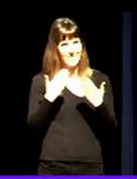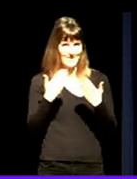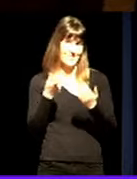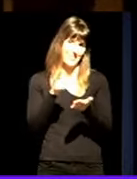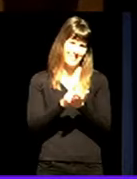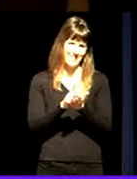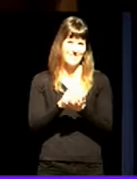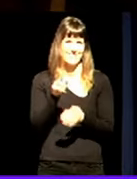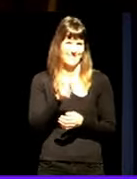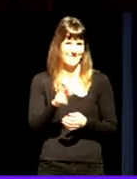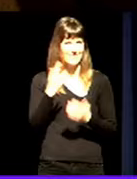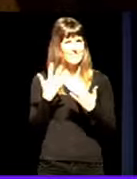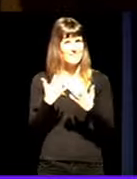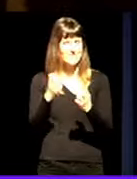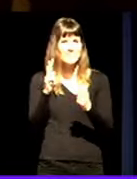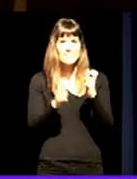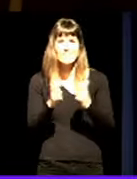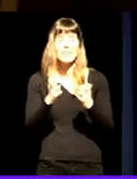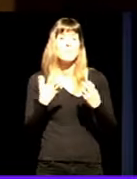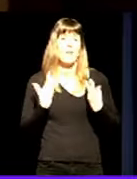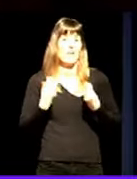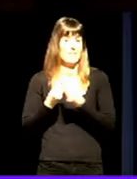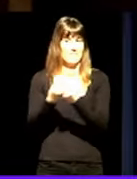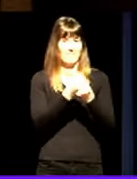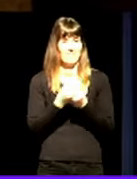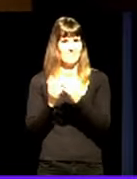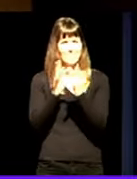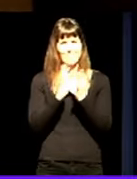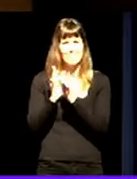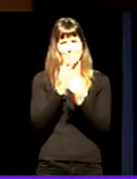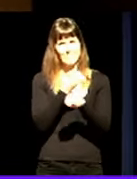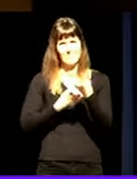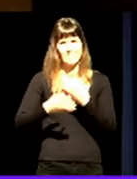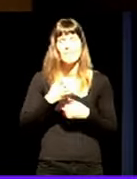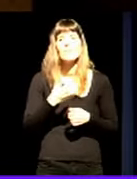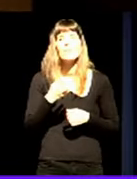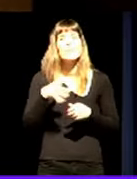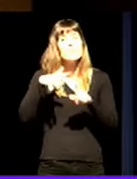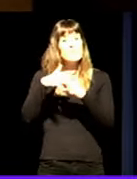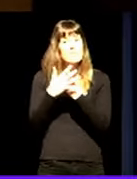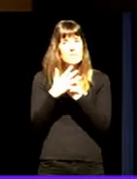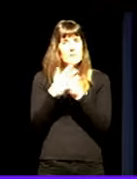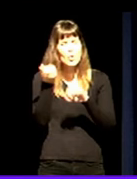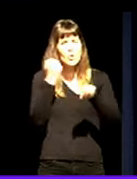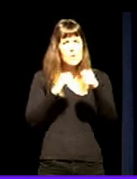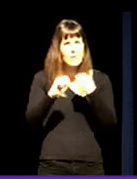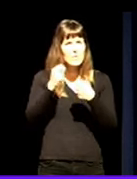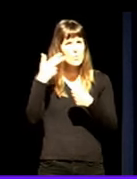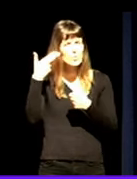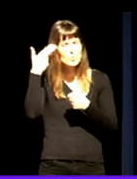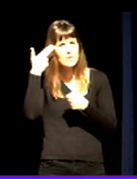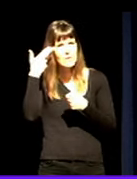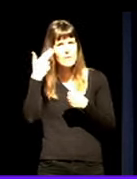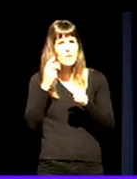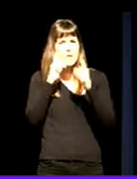templatesa eta Eta Jokalide suizidia gulertzea eta